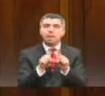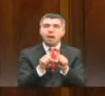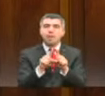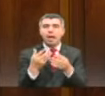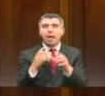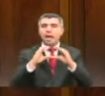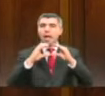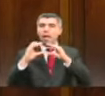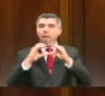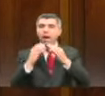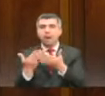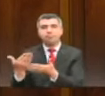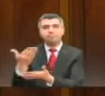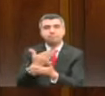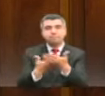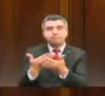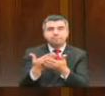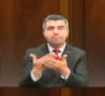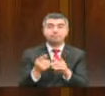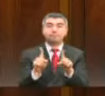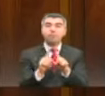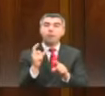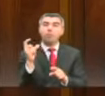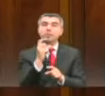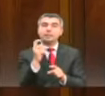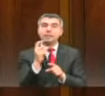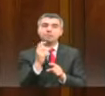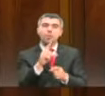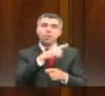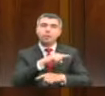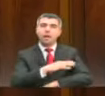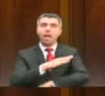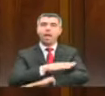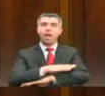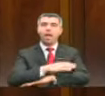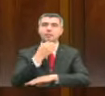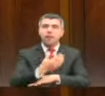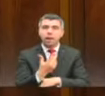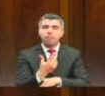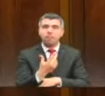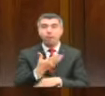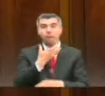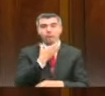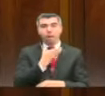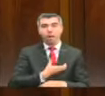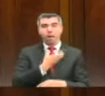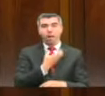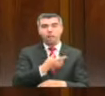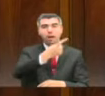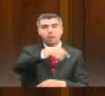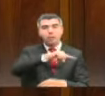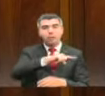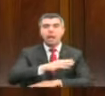والحوار ودعم الخطاب الديني المعتدل وتعزيز دور العلماء في الدعوة والإرشاد